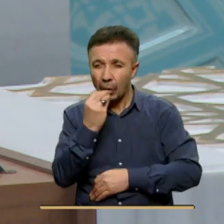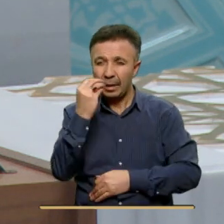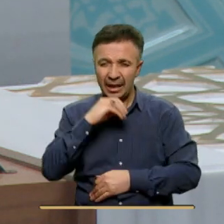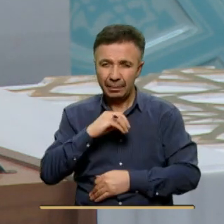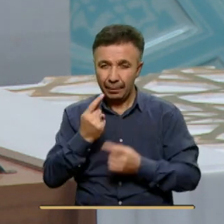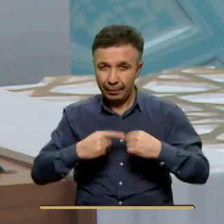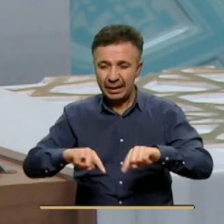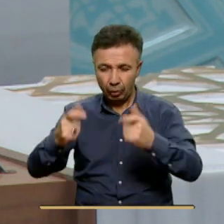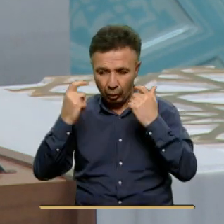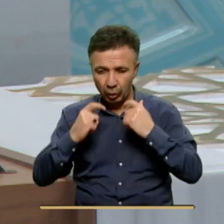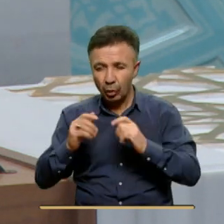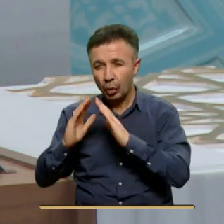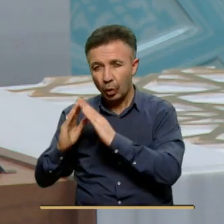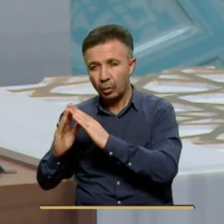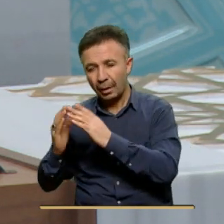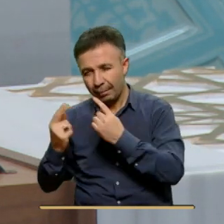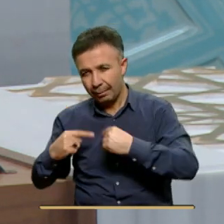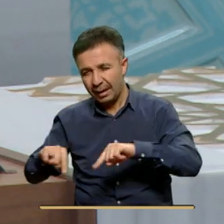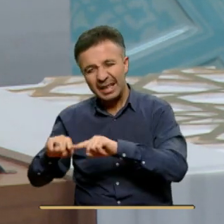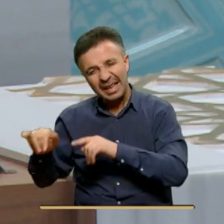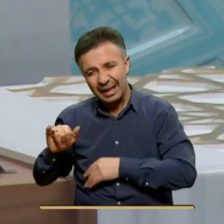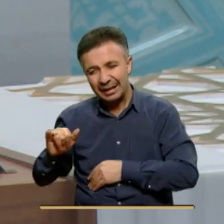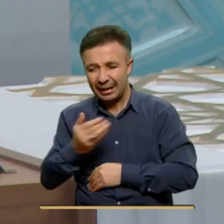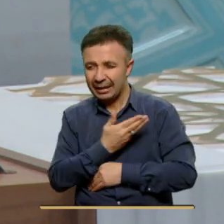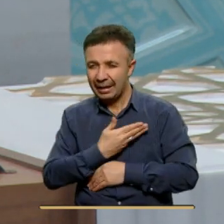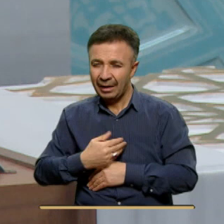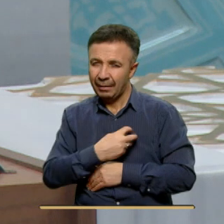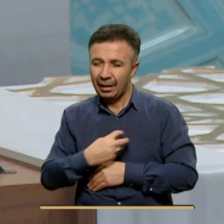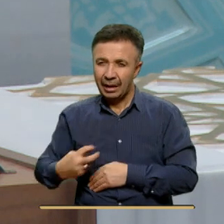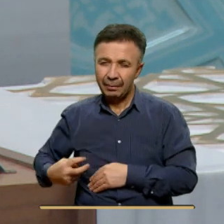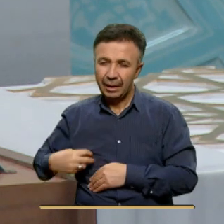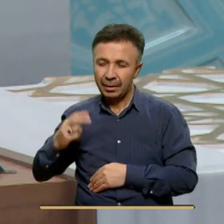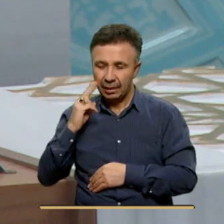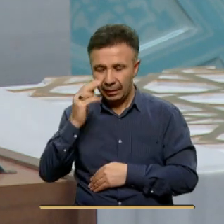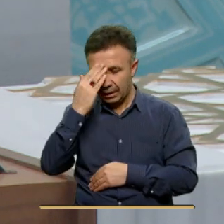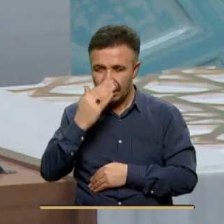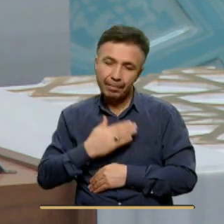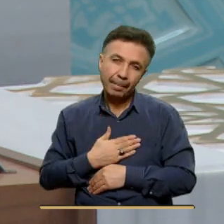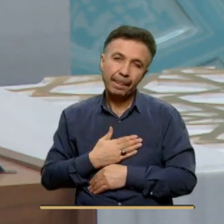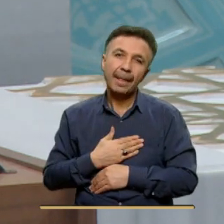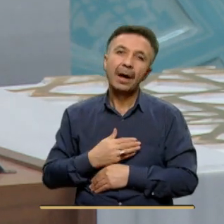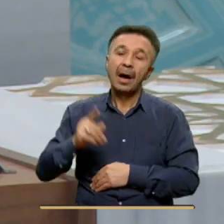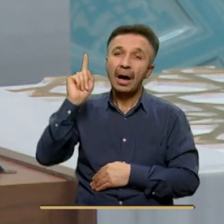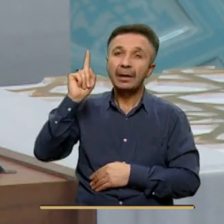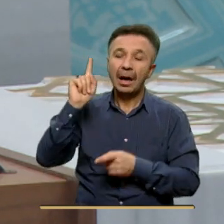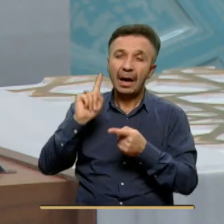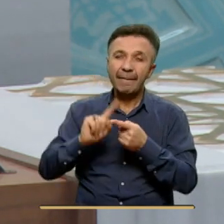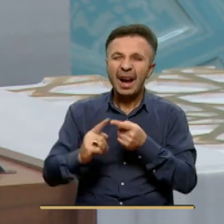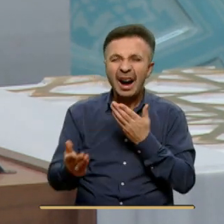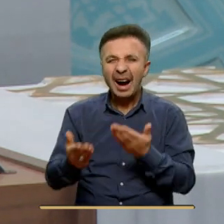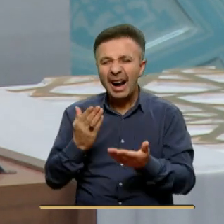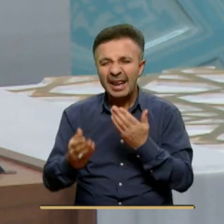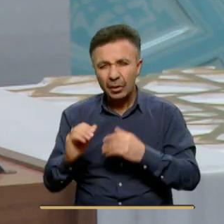bizim en yakınlarımızdır. Sevgili Peygamberimiz Aleyhissalatu Vesselam, Allah'a ve ahiret